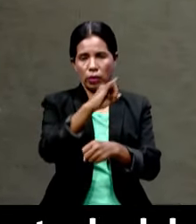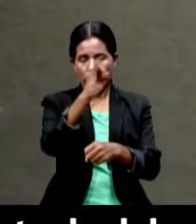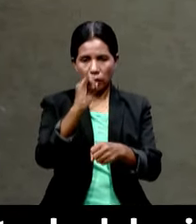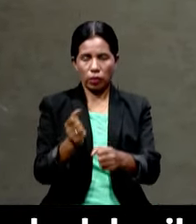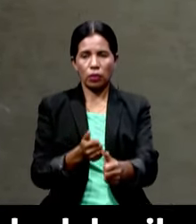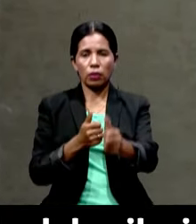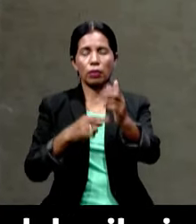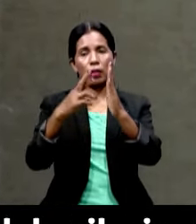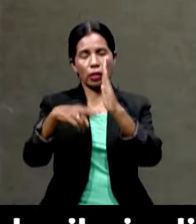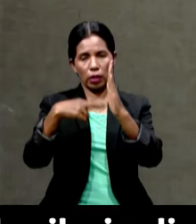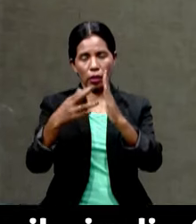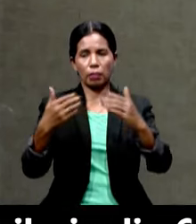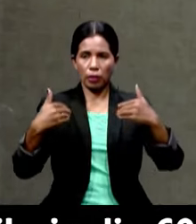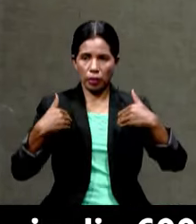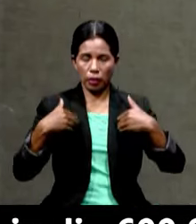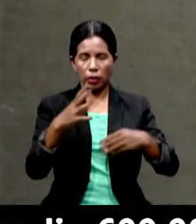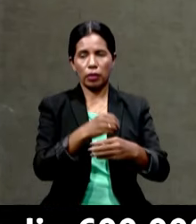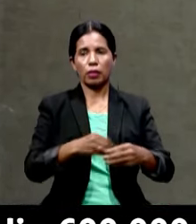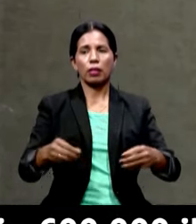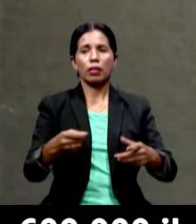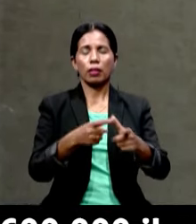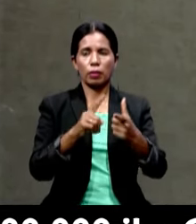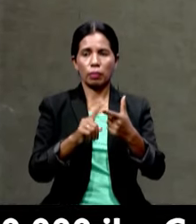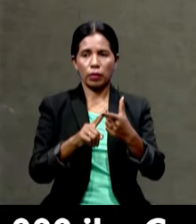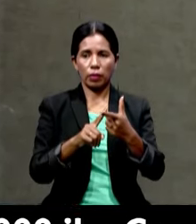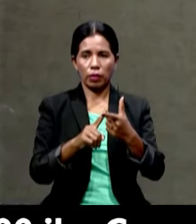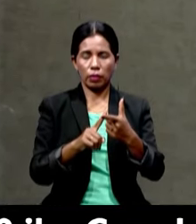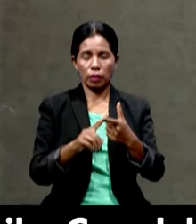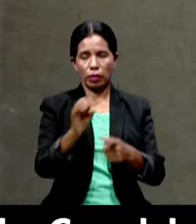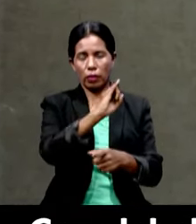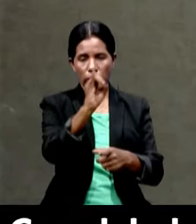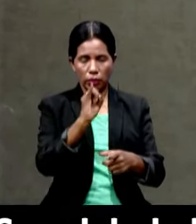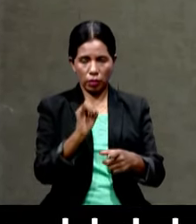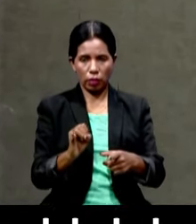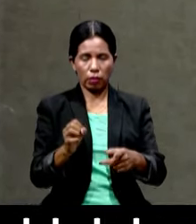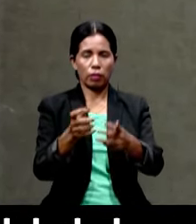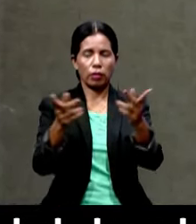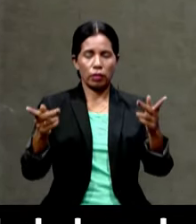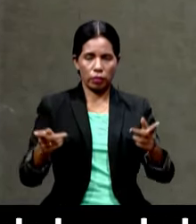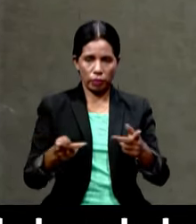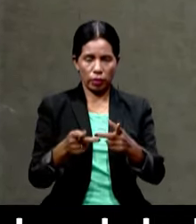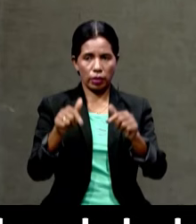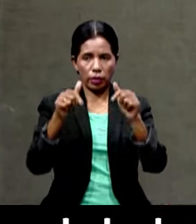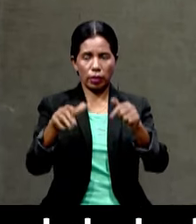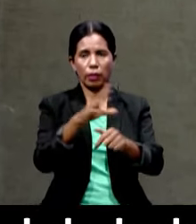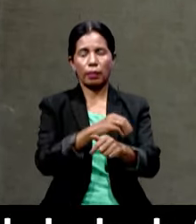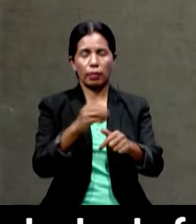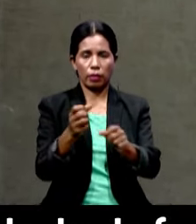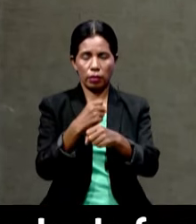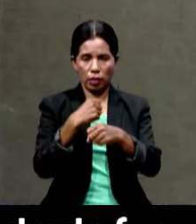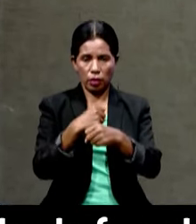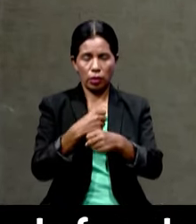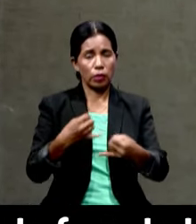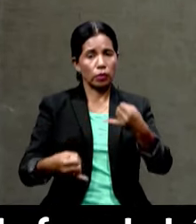regar media o sida notifikasi ra de kuima halo investigasan ia pati juridik juridik no sia